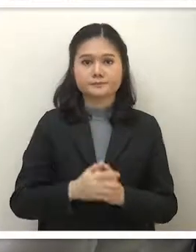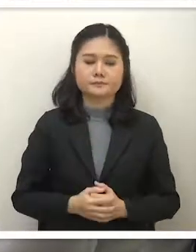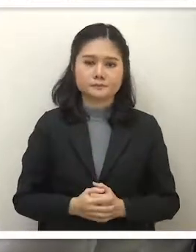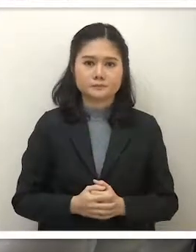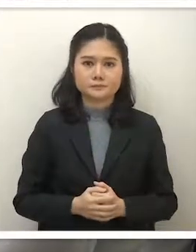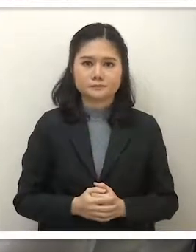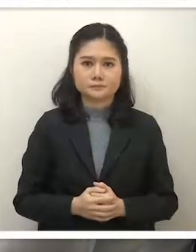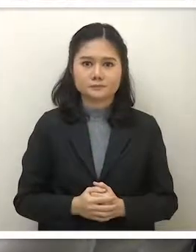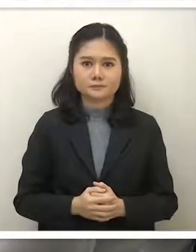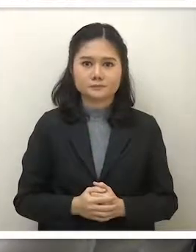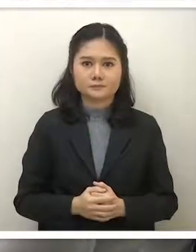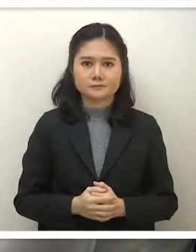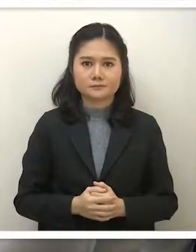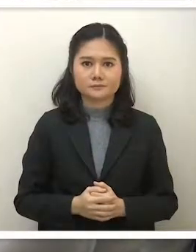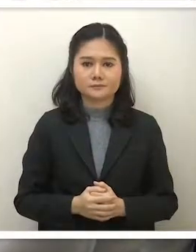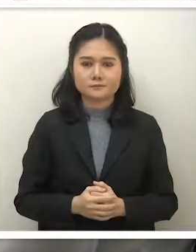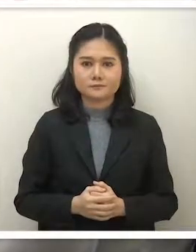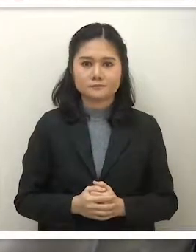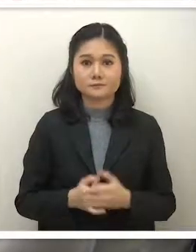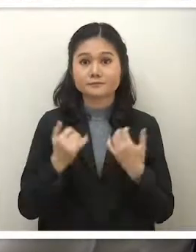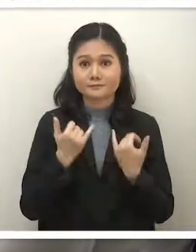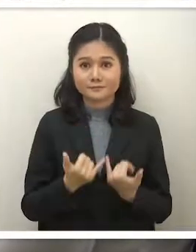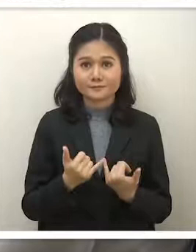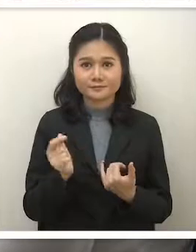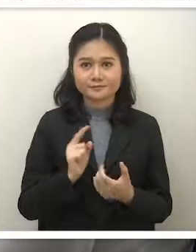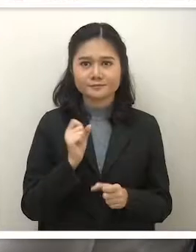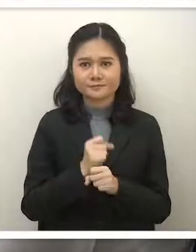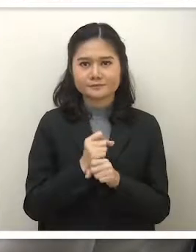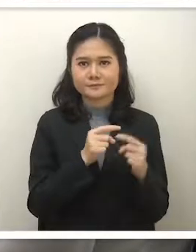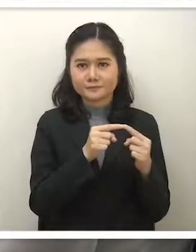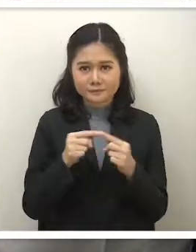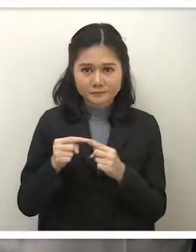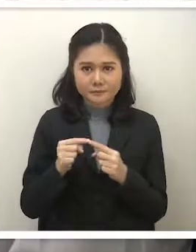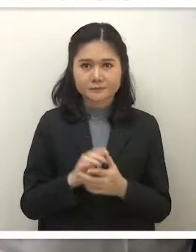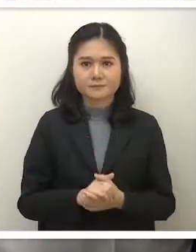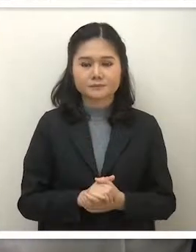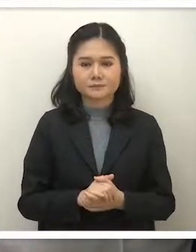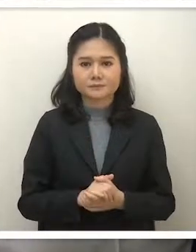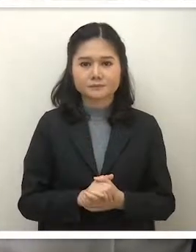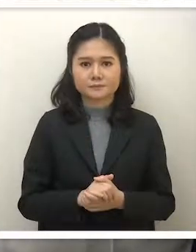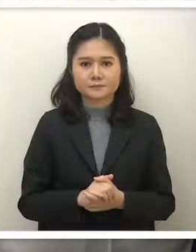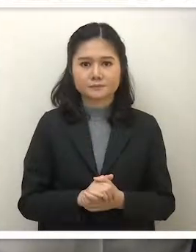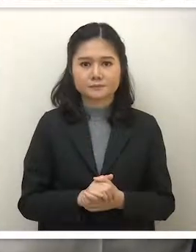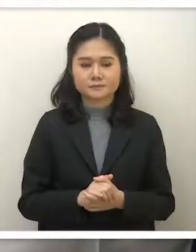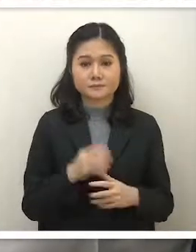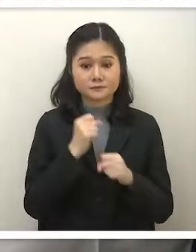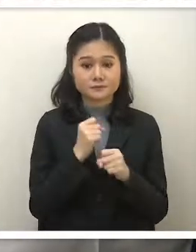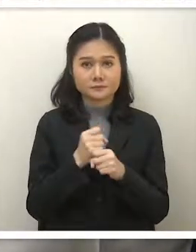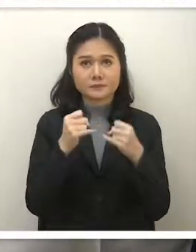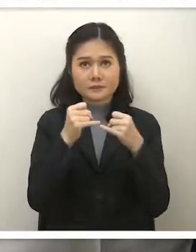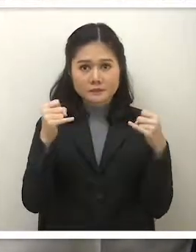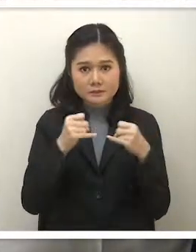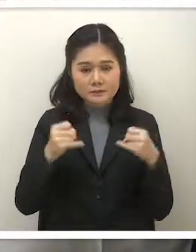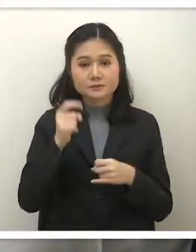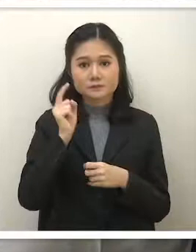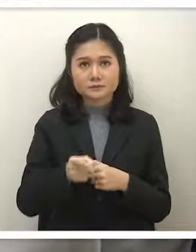รกเพิ่มได้ครับวันนี้เดี๋ยวเราจะมาต่อกันในเรื่องของการเดินเส้นที่จะเป็น